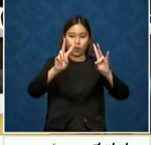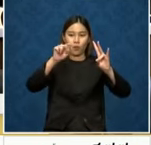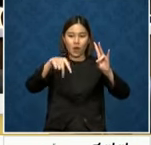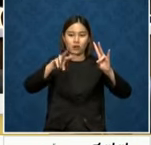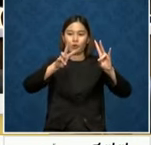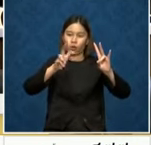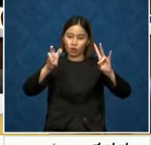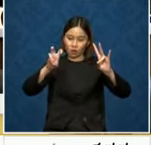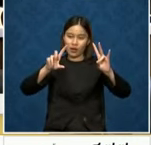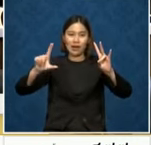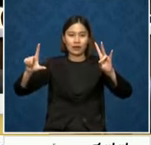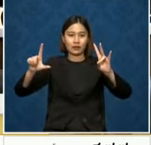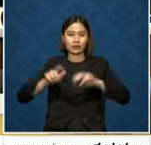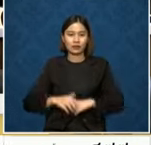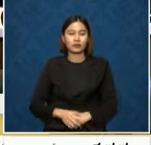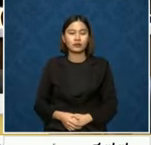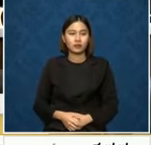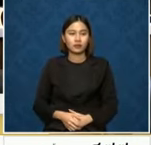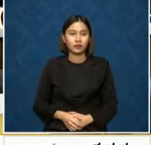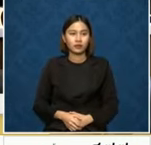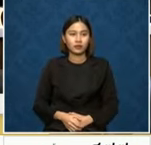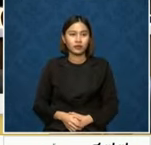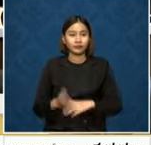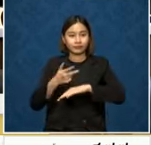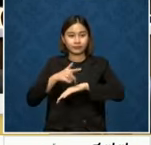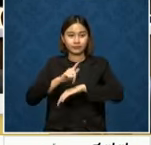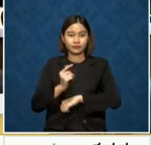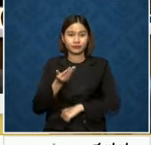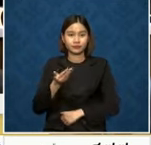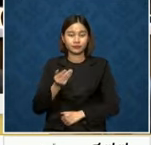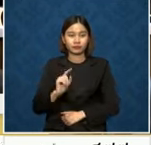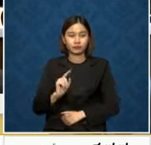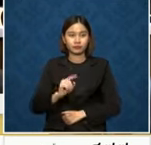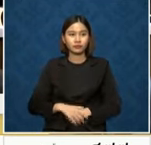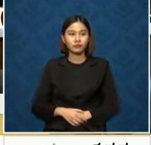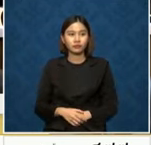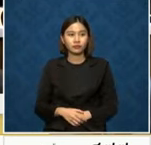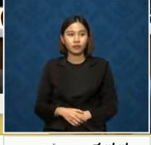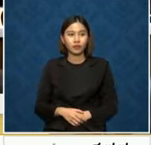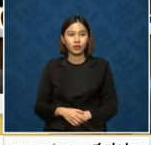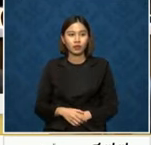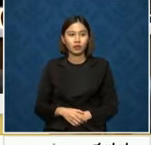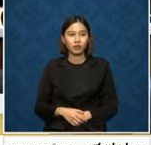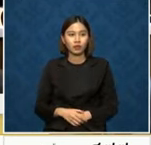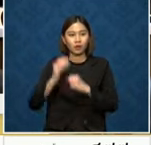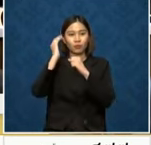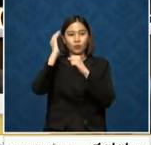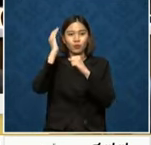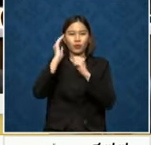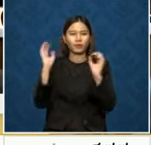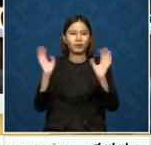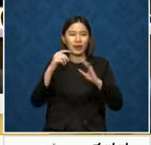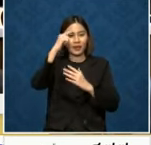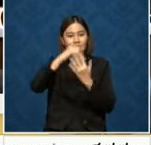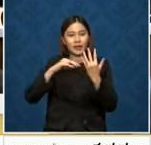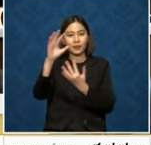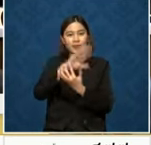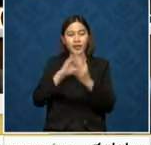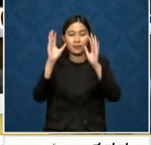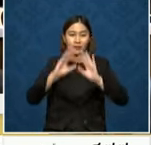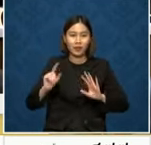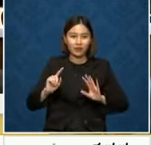72,600 ล้านบาทท่านประธานที่เคารพครับความจริงก็ไม่อยากจะพูดหรอกว่าบ้านเมืองเราเป็นยังไ